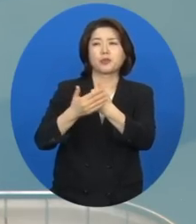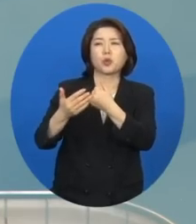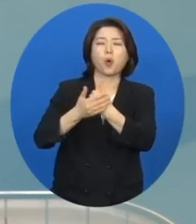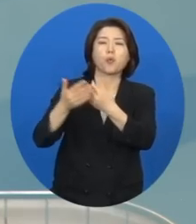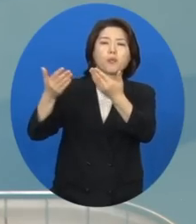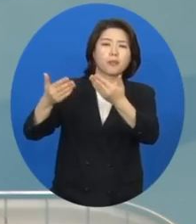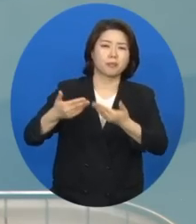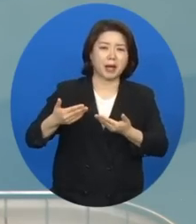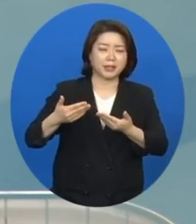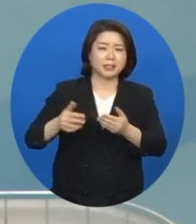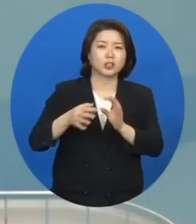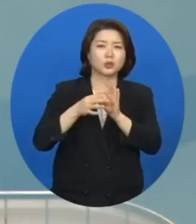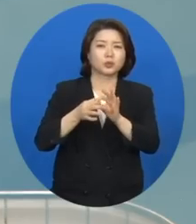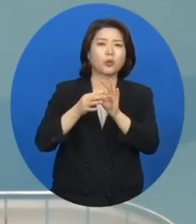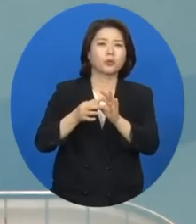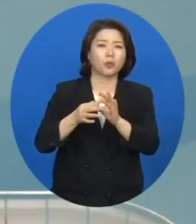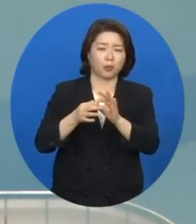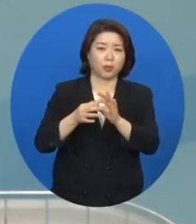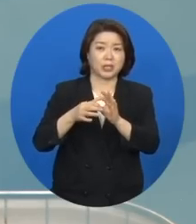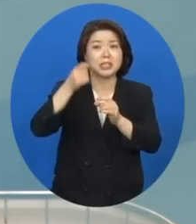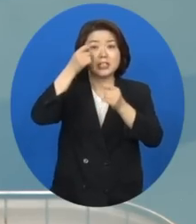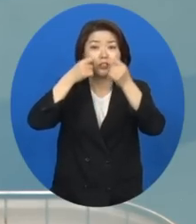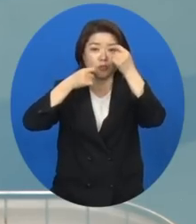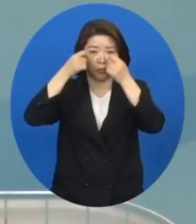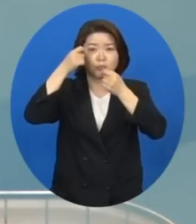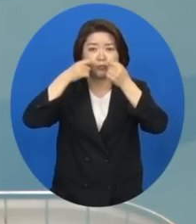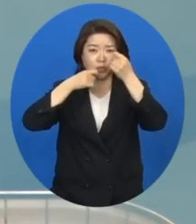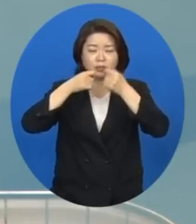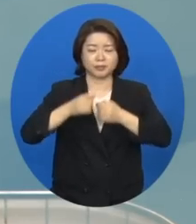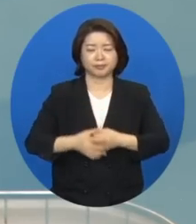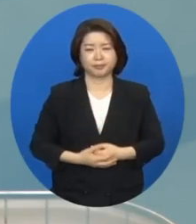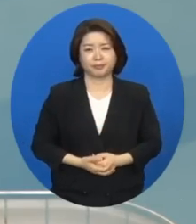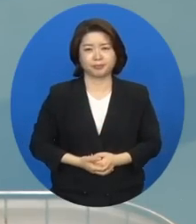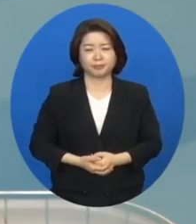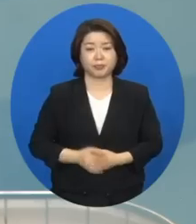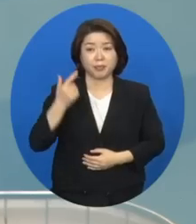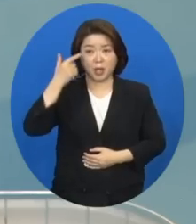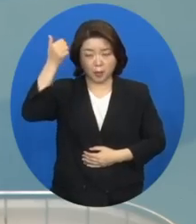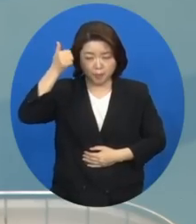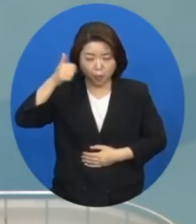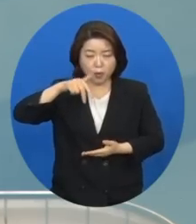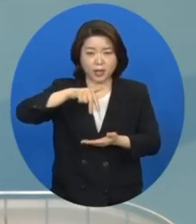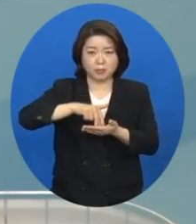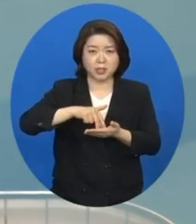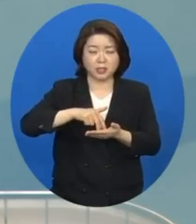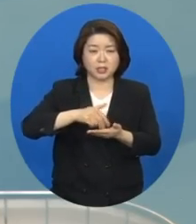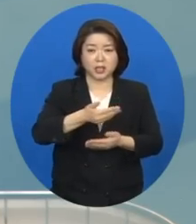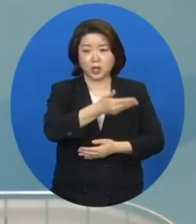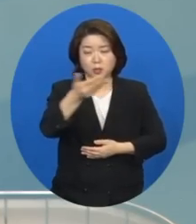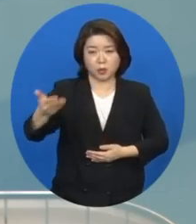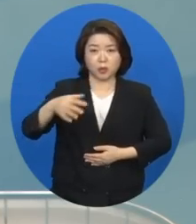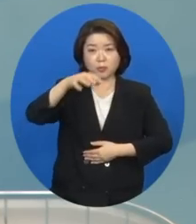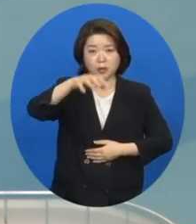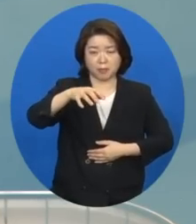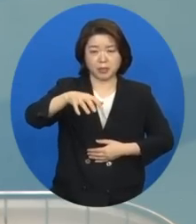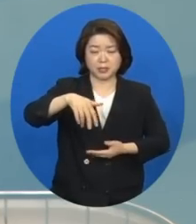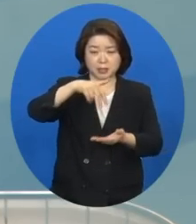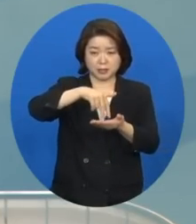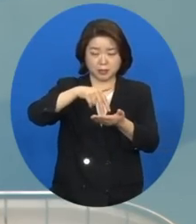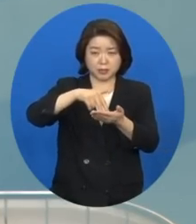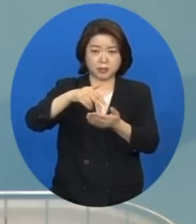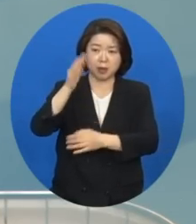받는 통로였어요. 목회자로 이렇게 성도들 앞에 말씀을